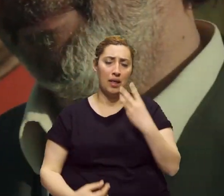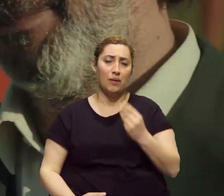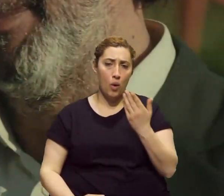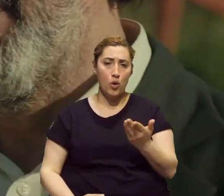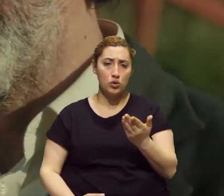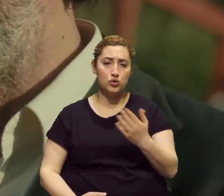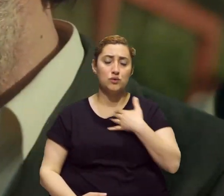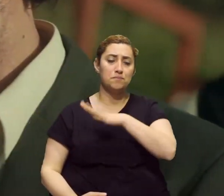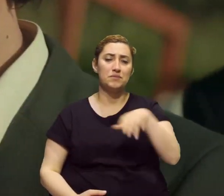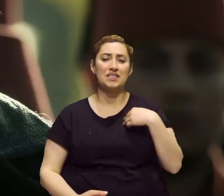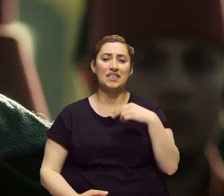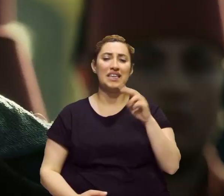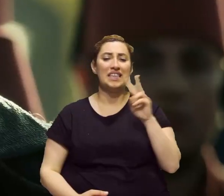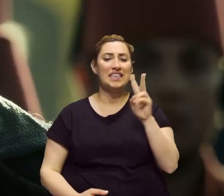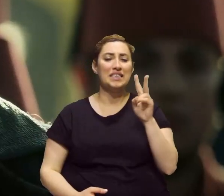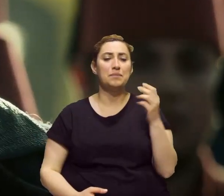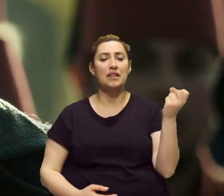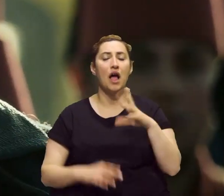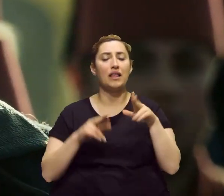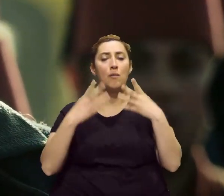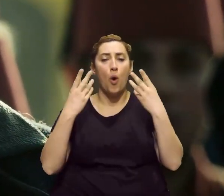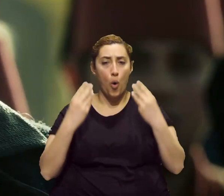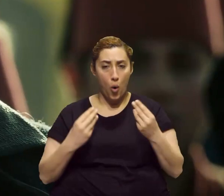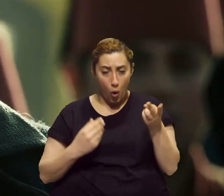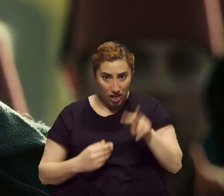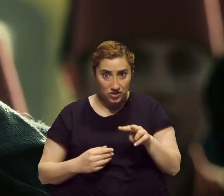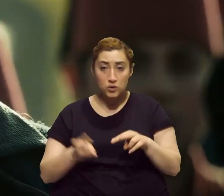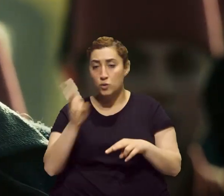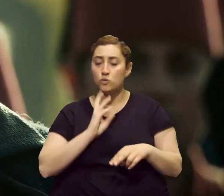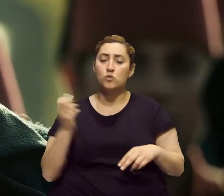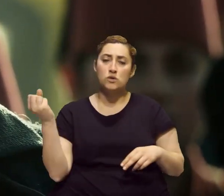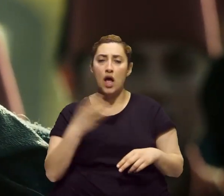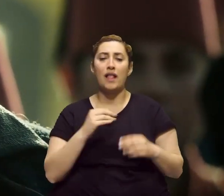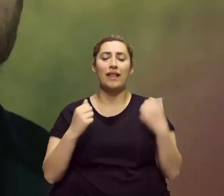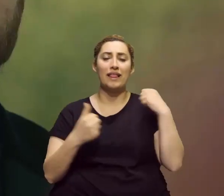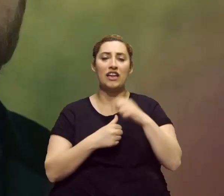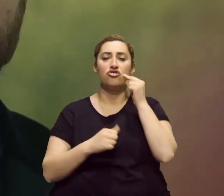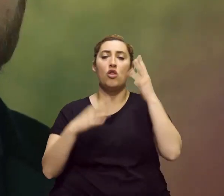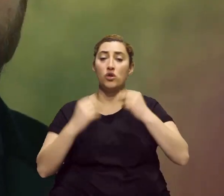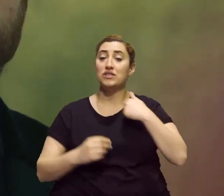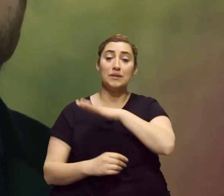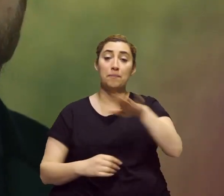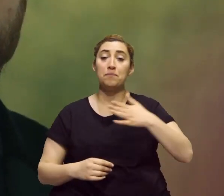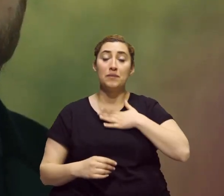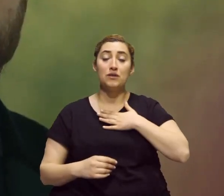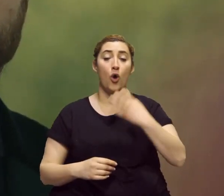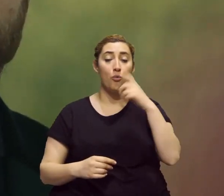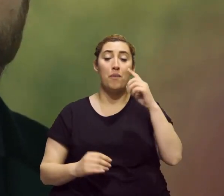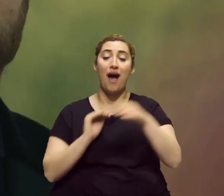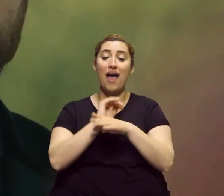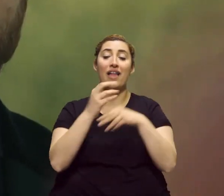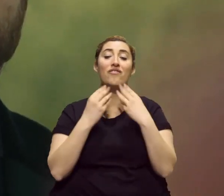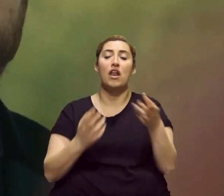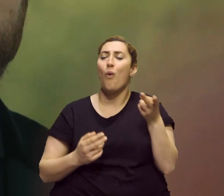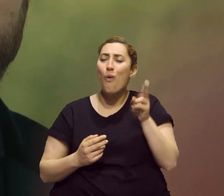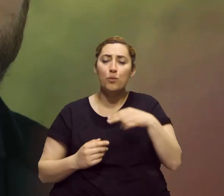olunuz biz 20 olarak öleceğiz, 300 olarak dirileceğiz. Biz baki bir hayat veren